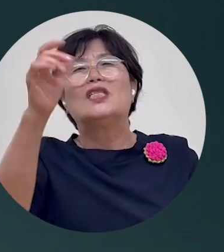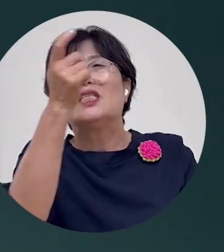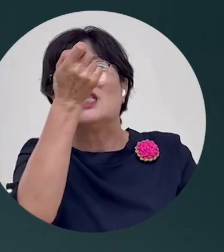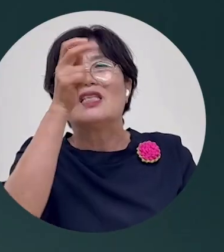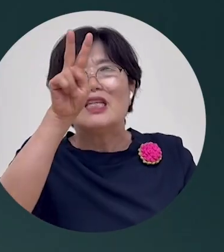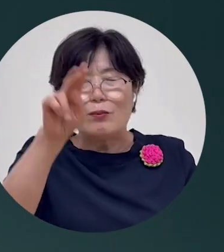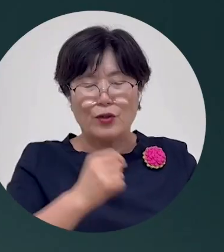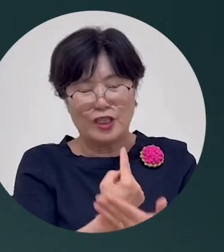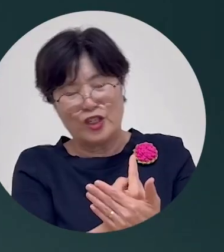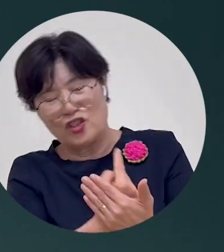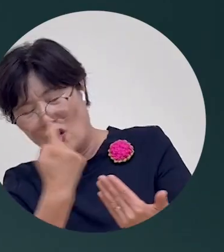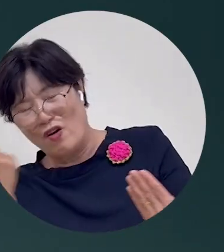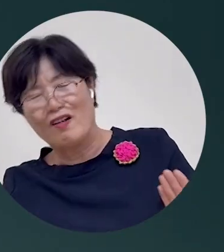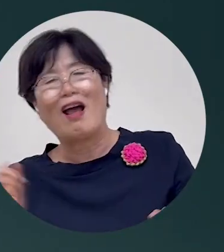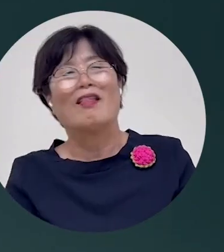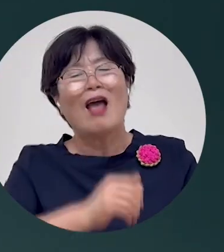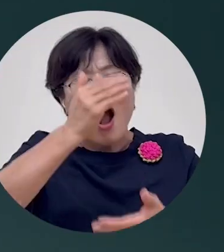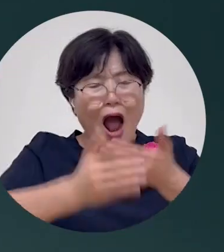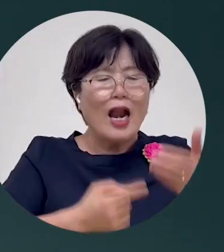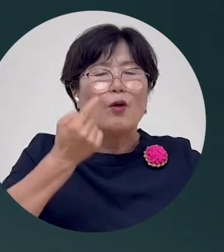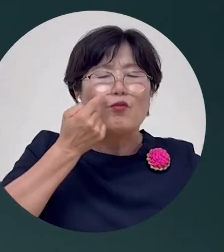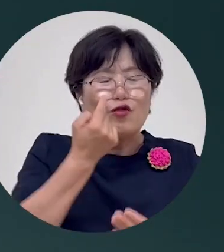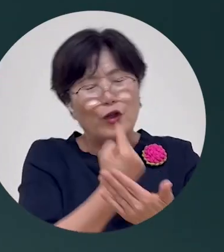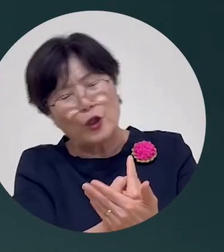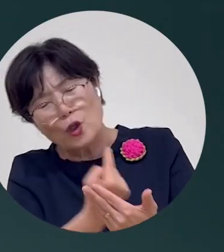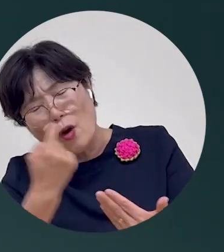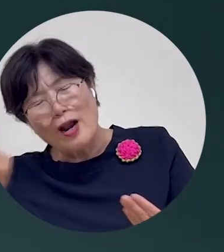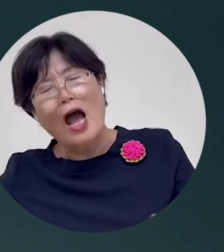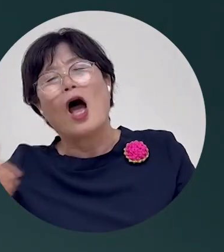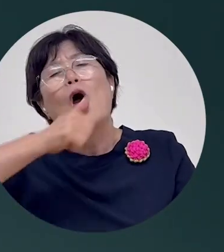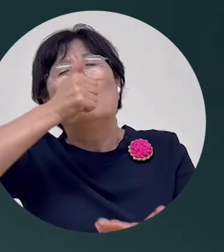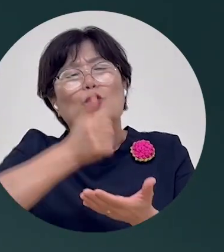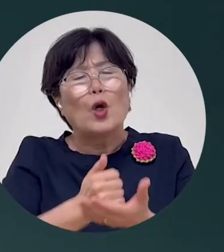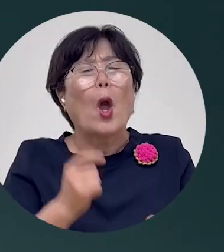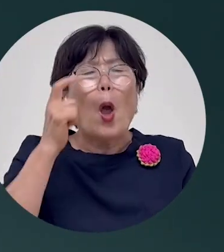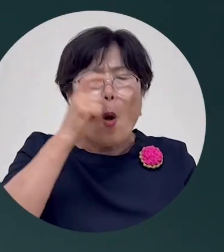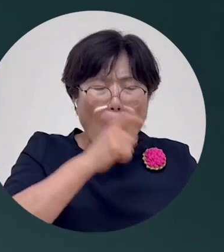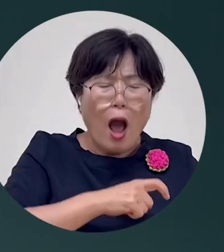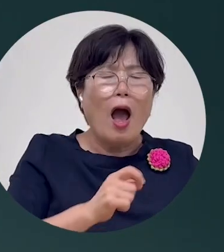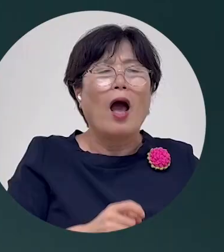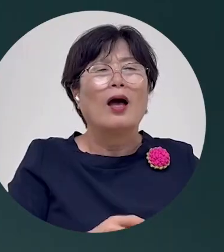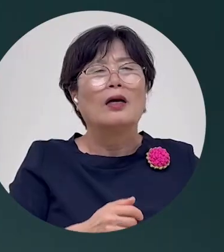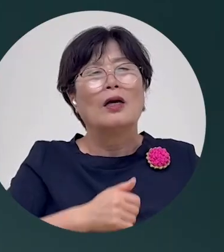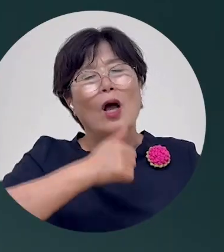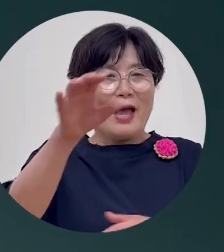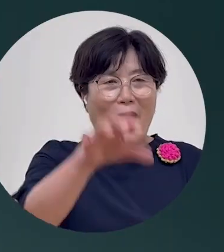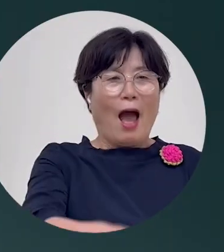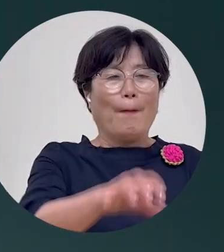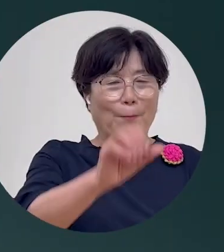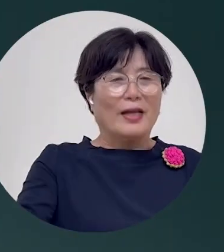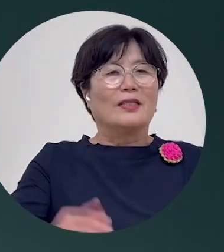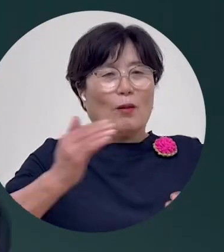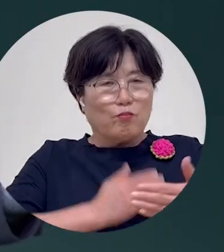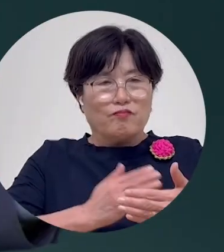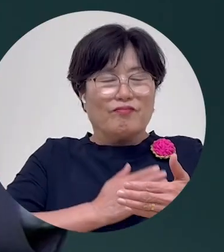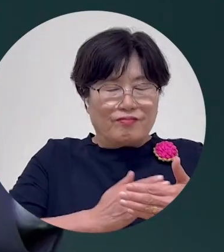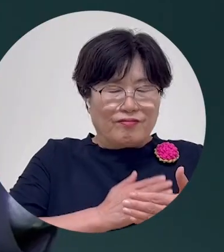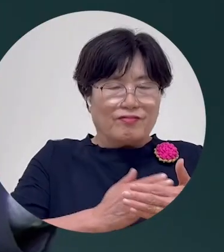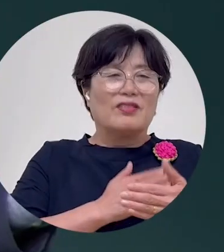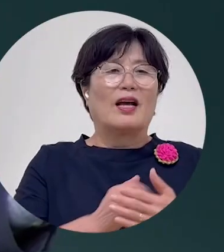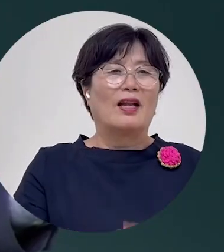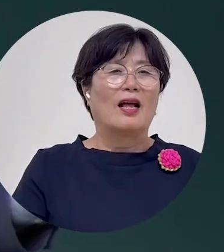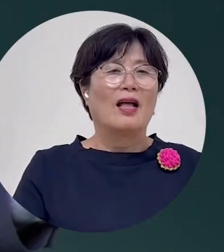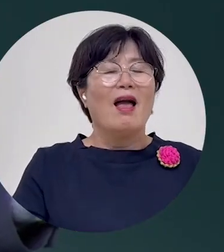피한 인간은요, 이 죄와 사망이라는 짧은 인생의 종착점 앞에서 불안함을 안고 날마다